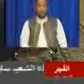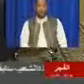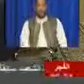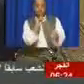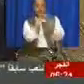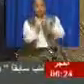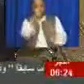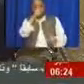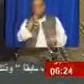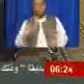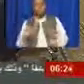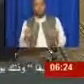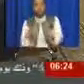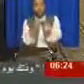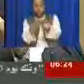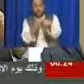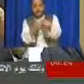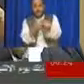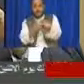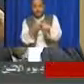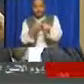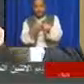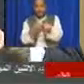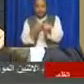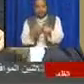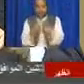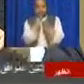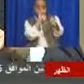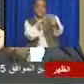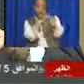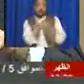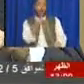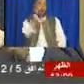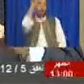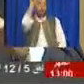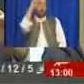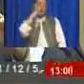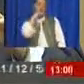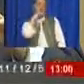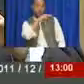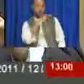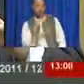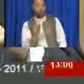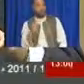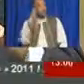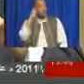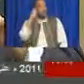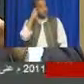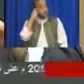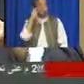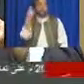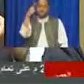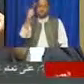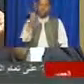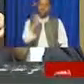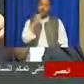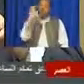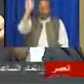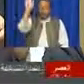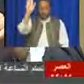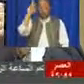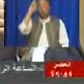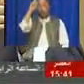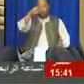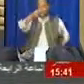لما طعن فيها غضب وعندما جاءه التذكير من الله عز وجل رجع الى عقلي وقال